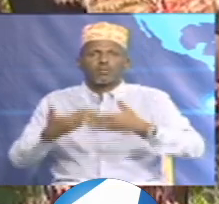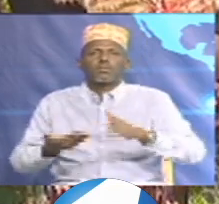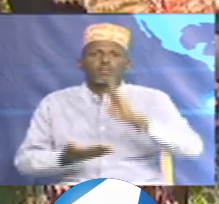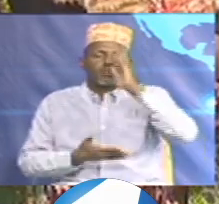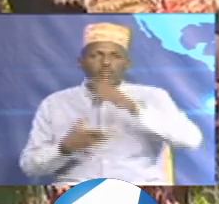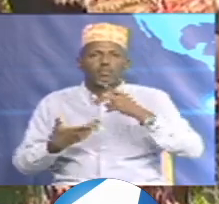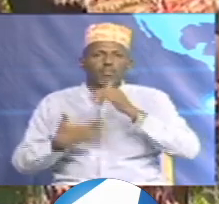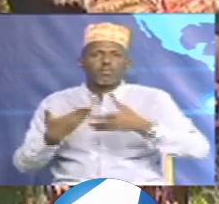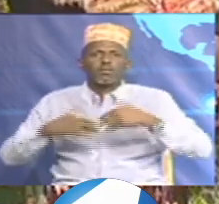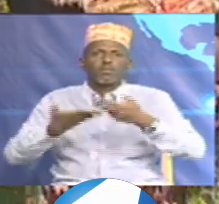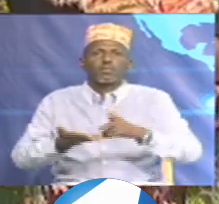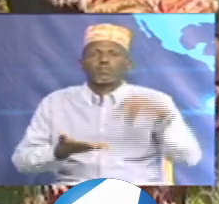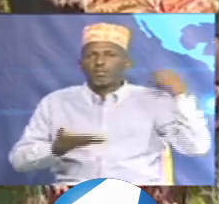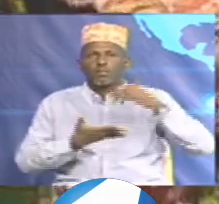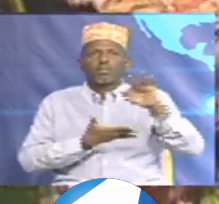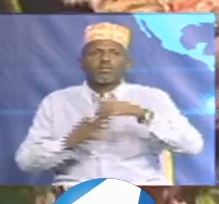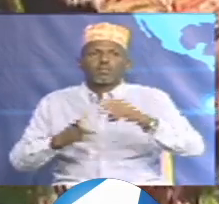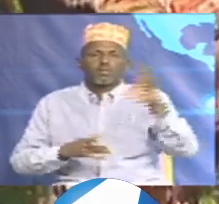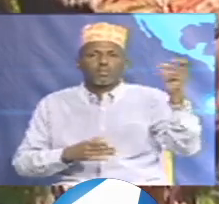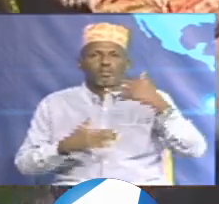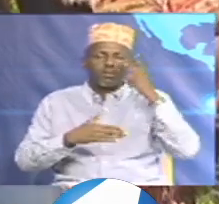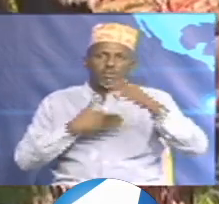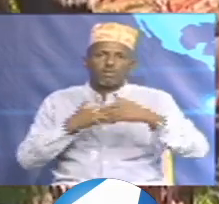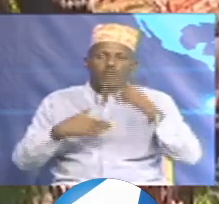c'est-à-dire l'élection présidentielle d'avril prochain.